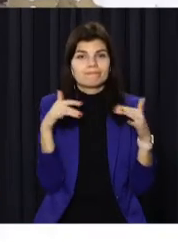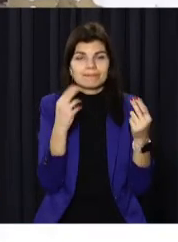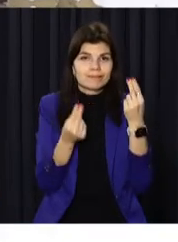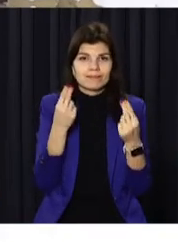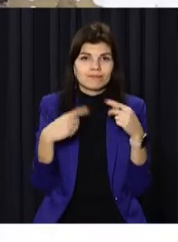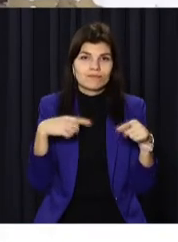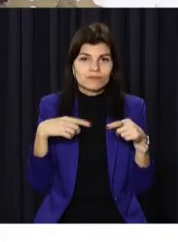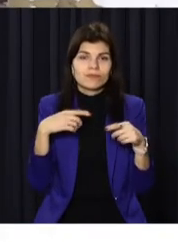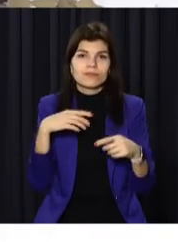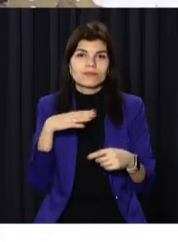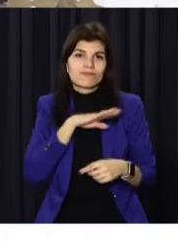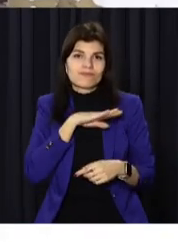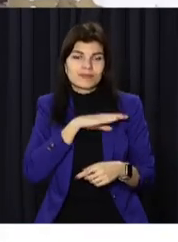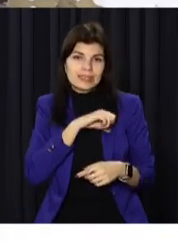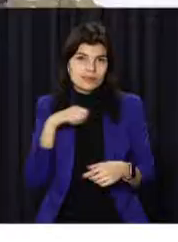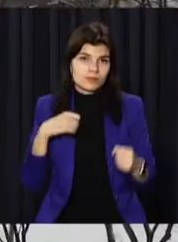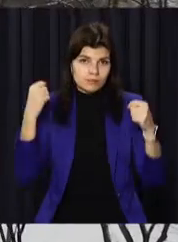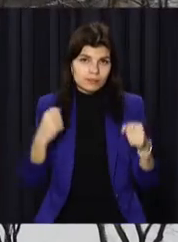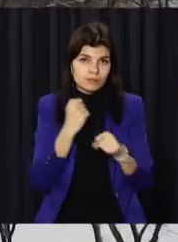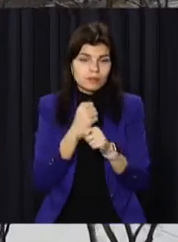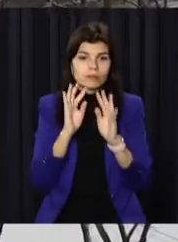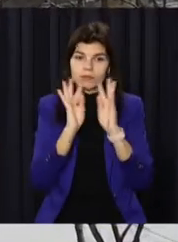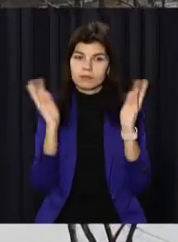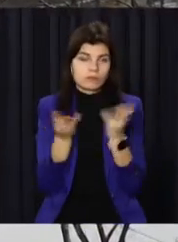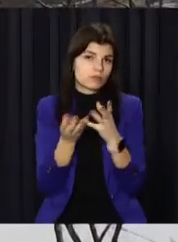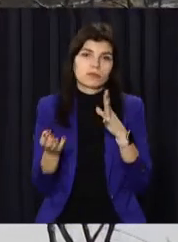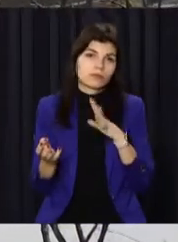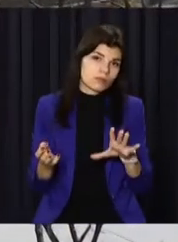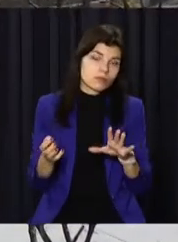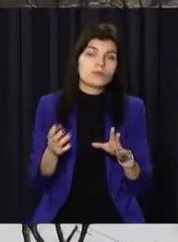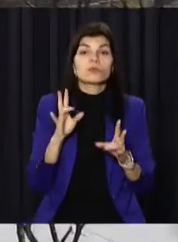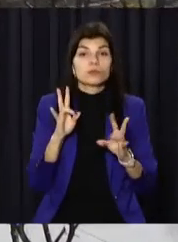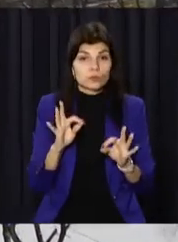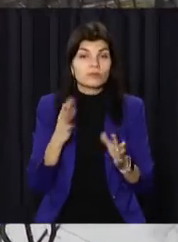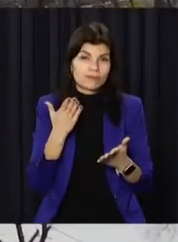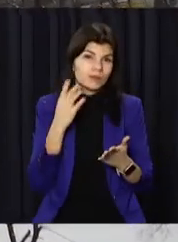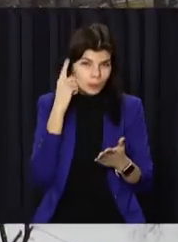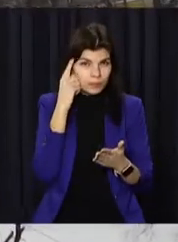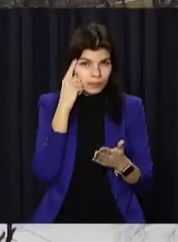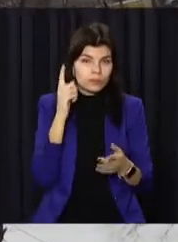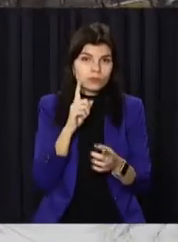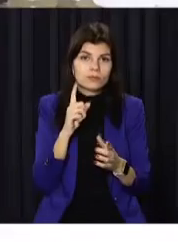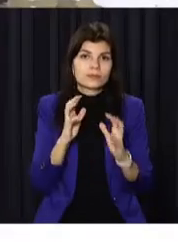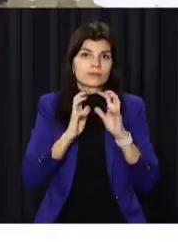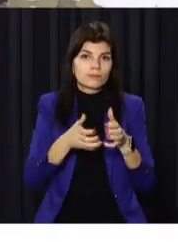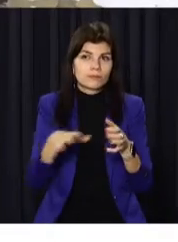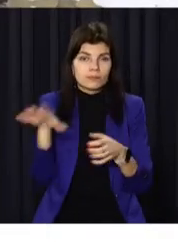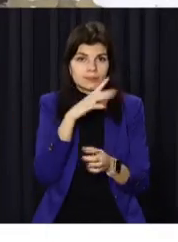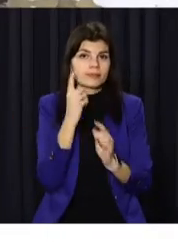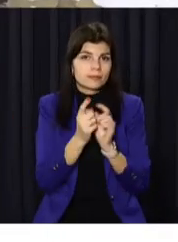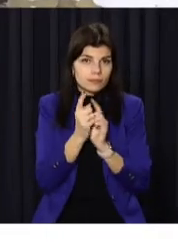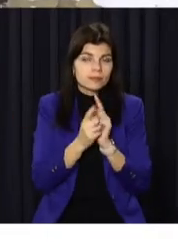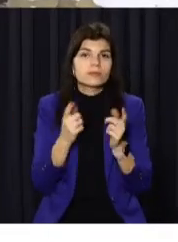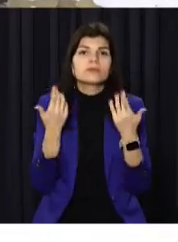футбольні ворота ми самі самостійно робили. Щось було, чогось не було, але ви ж розумієте, що світ змінюється,